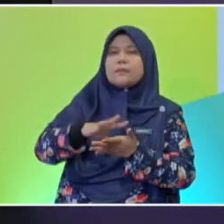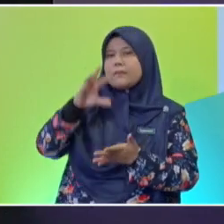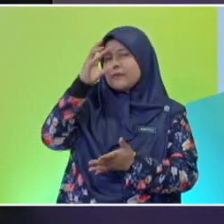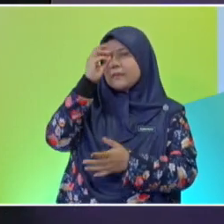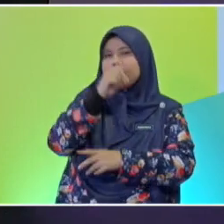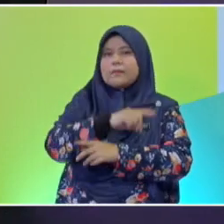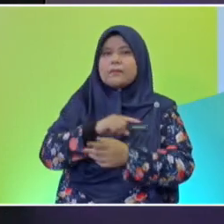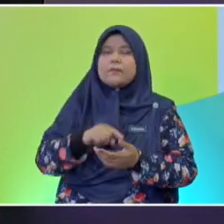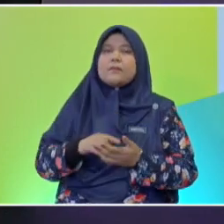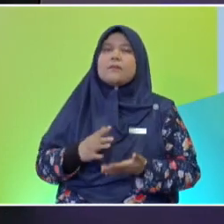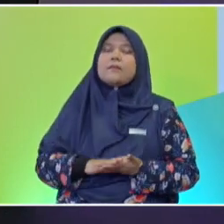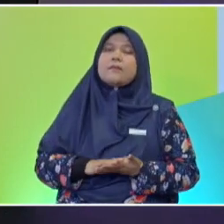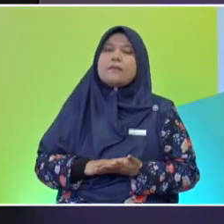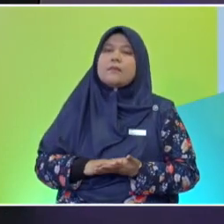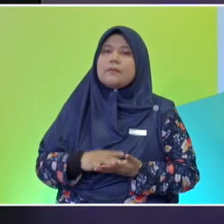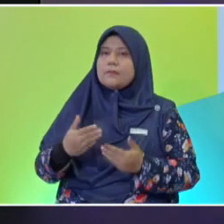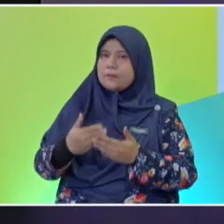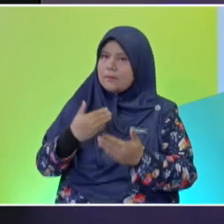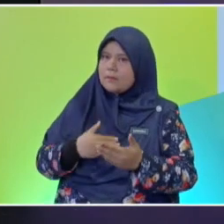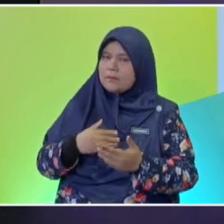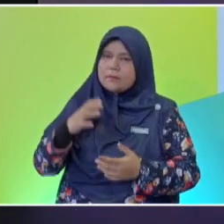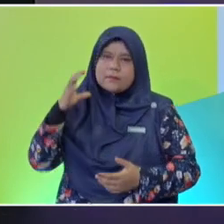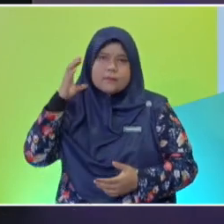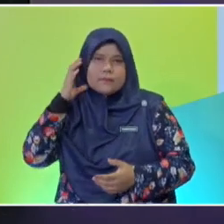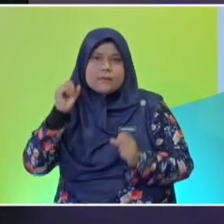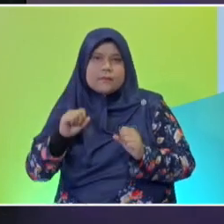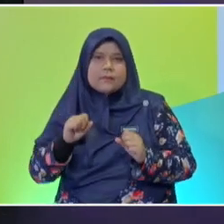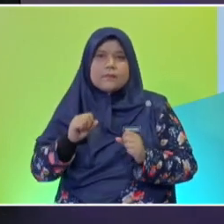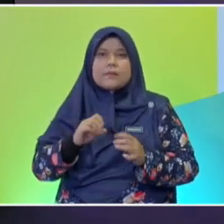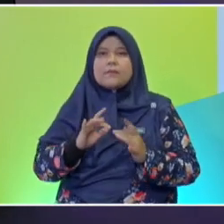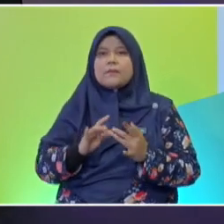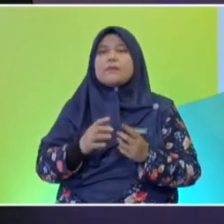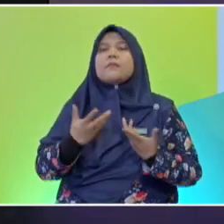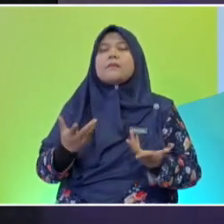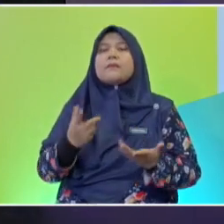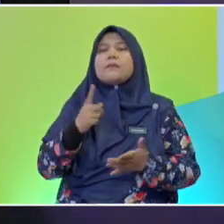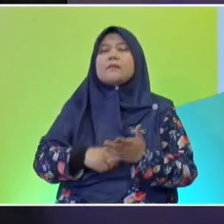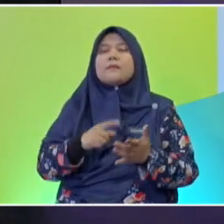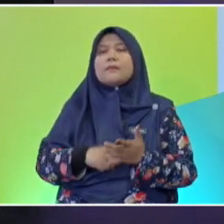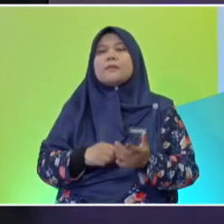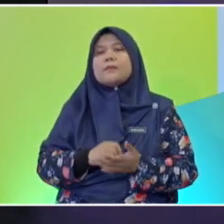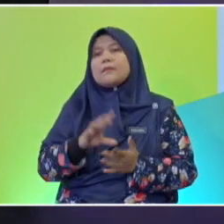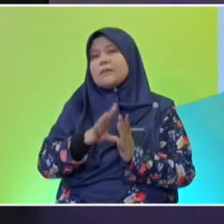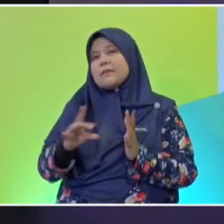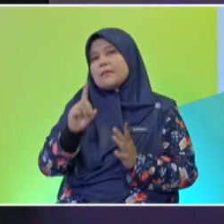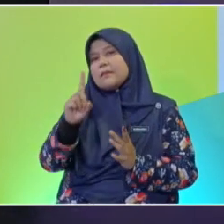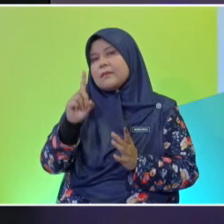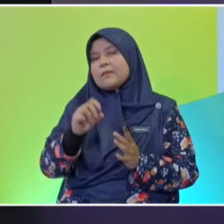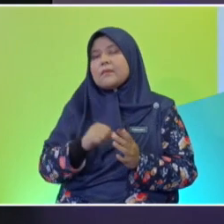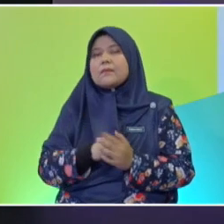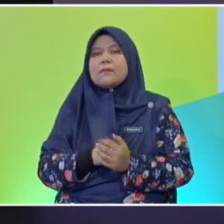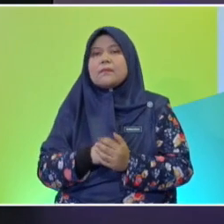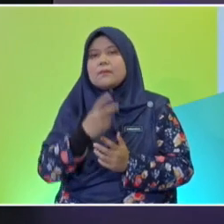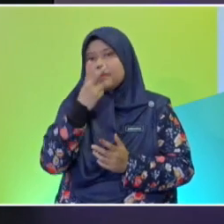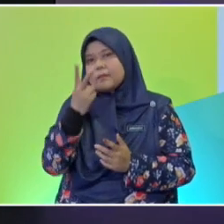bahasa Inggris Tapi sebelum saya bagi rumusan Apakah kita dengar murid-murid kita lihat untuk memberikan ilmu saya saya pilih seorang mungkin Nazira untuk